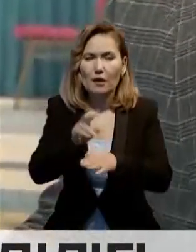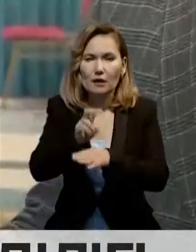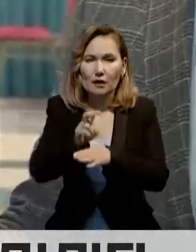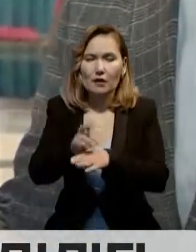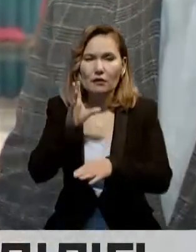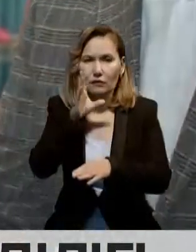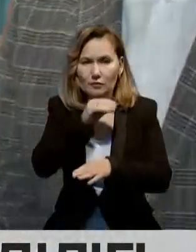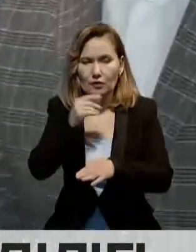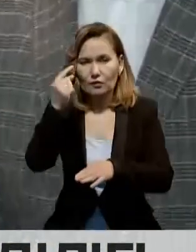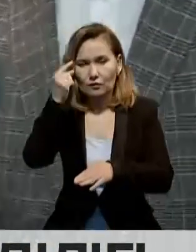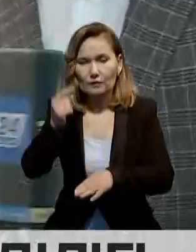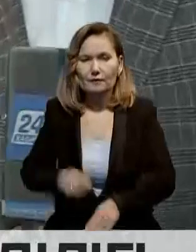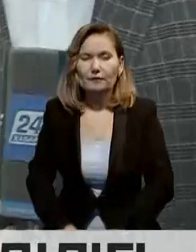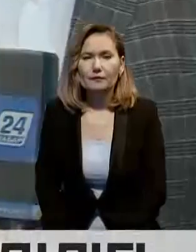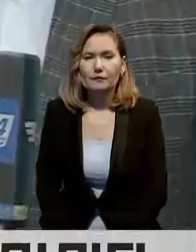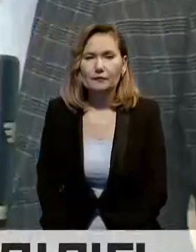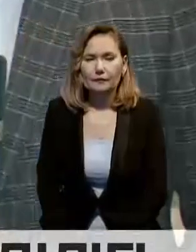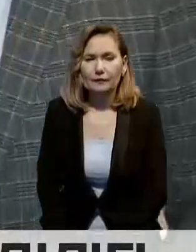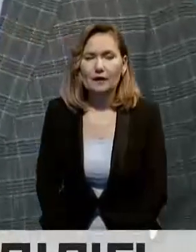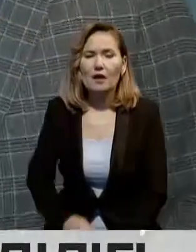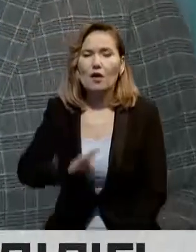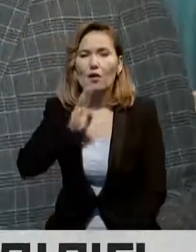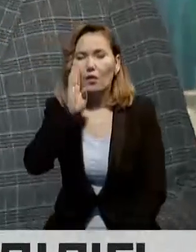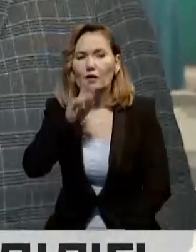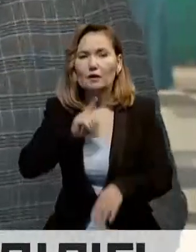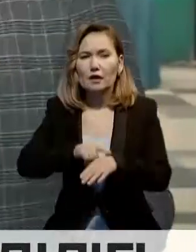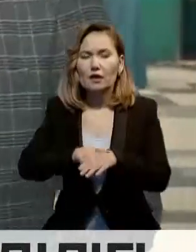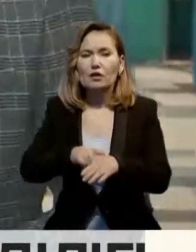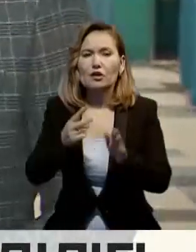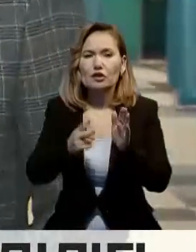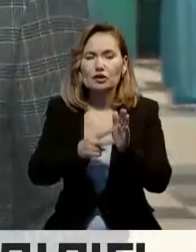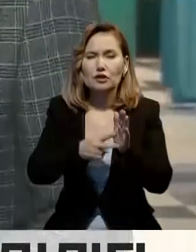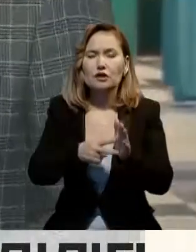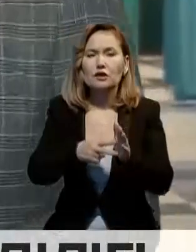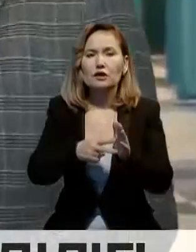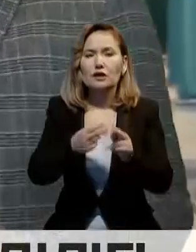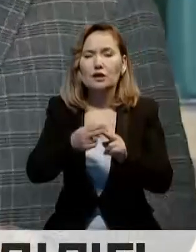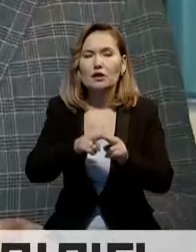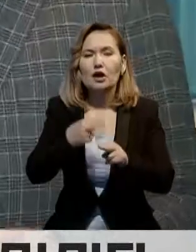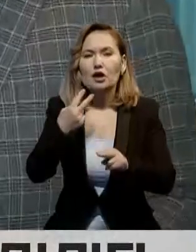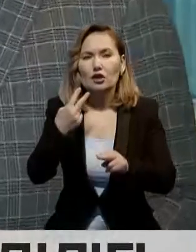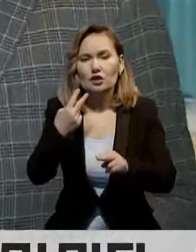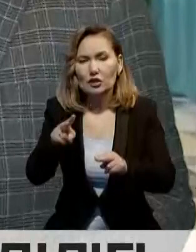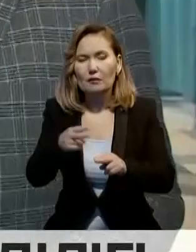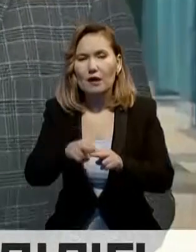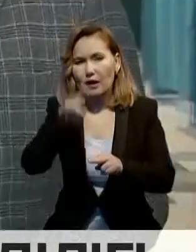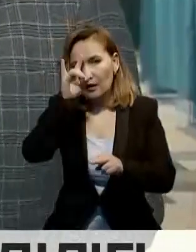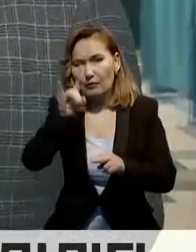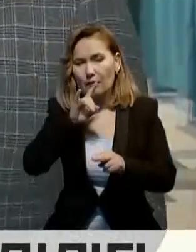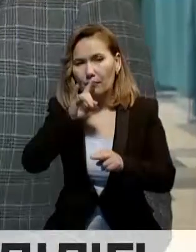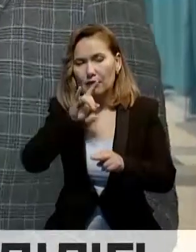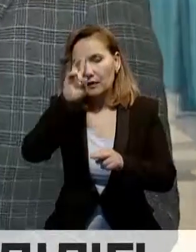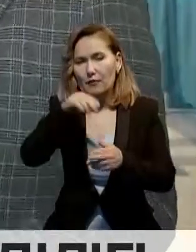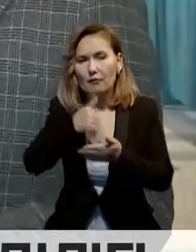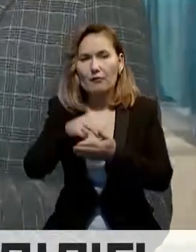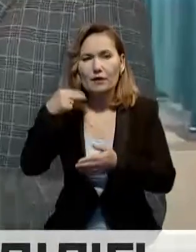үлгереді ғой деп ойлаймын. Қателеспесем, таңертең сағат 7:20-да, яғни тіпті 12 сағат бұрын осында ел президенті Қасым-Жомарт Тоқаев келген